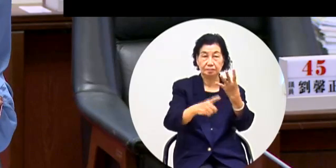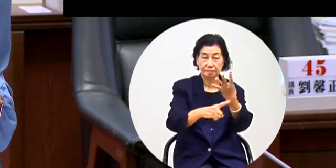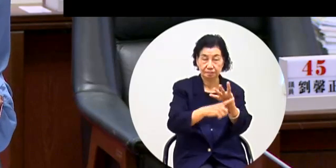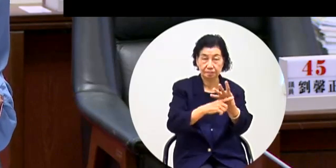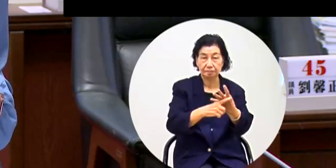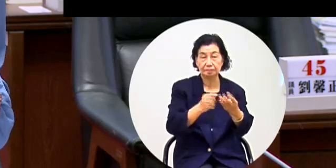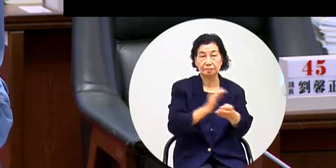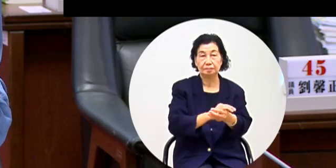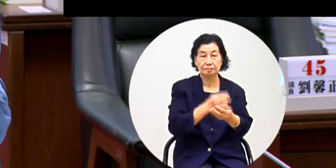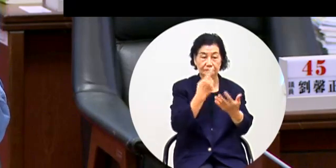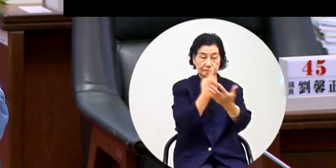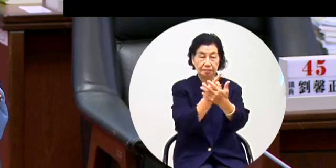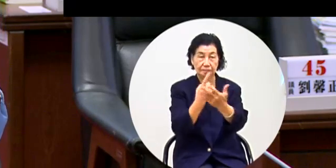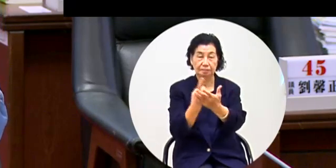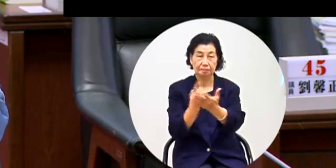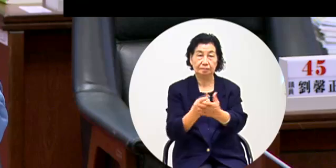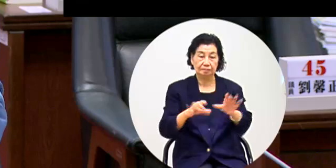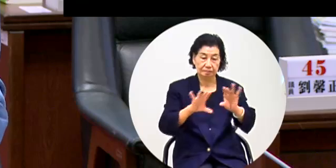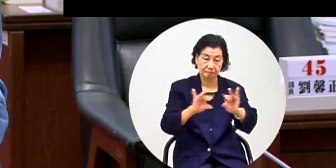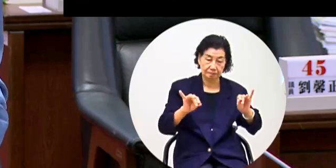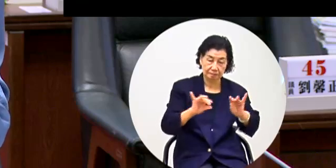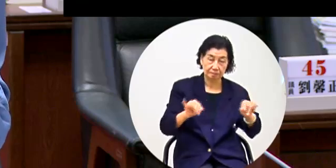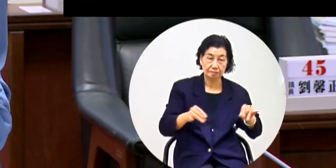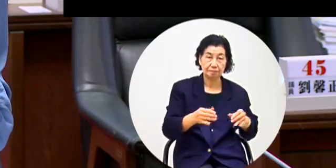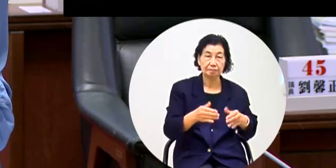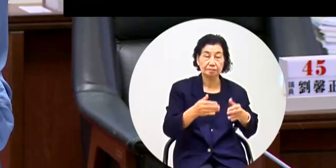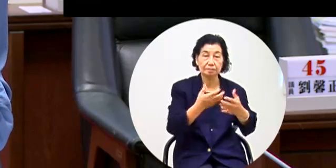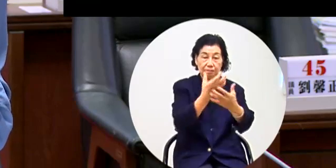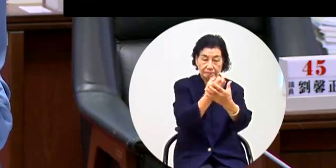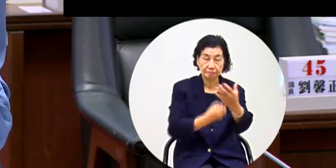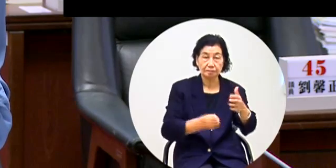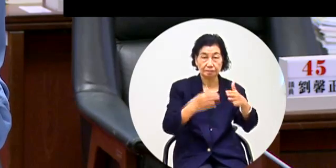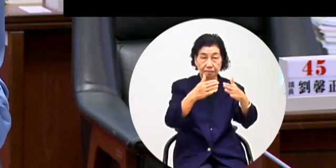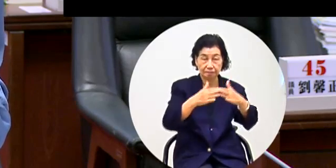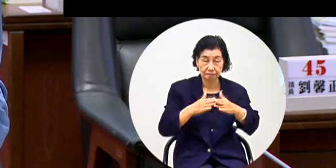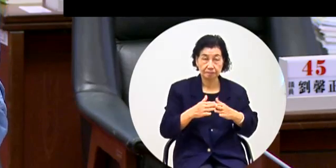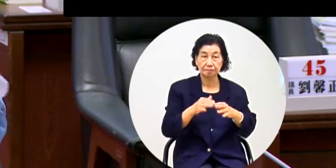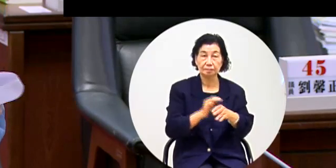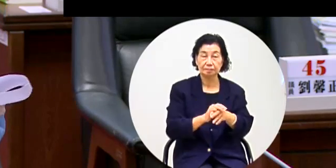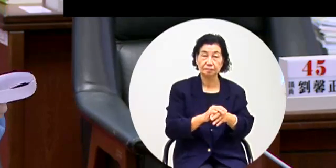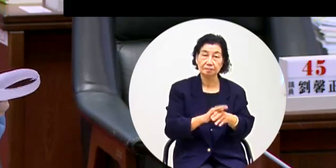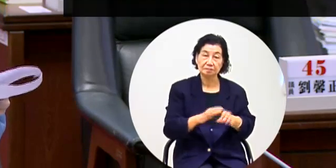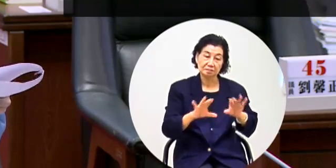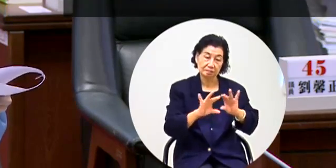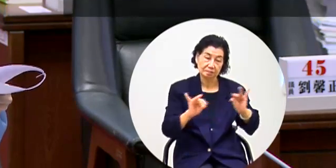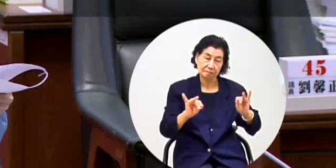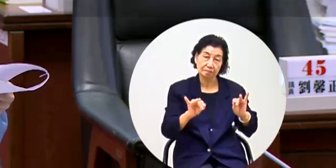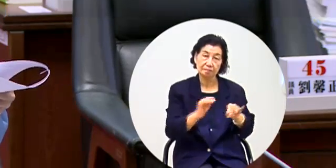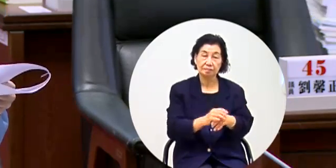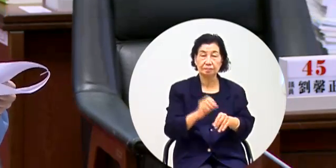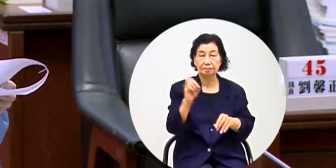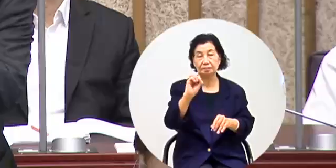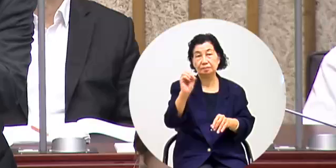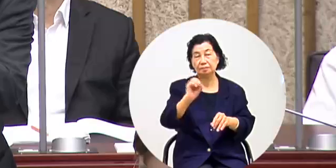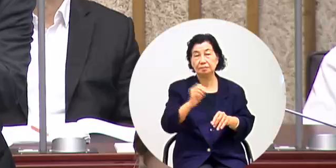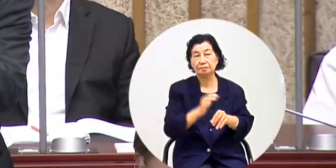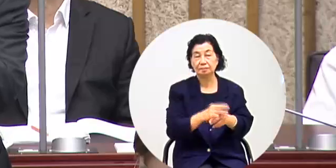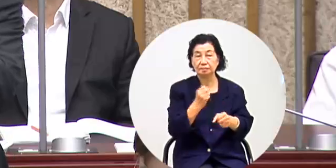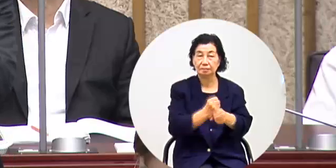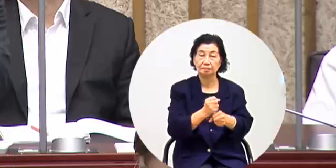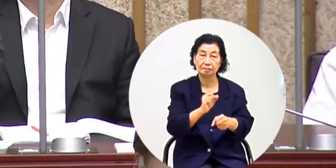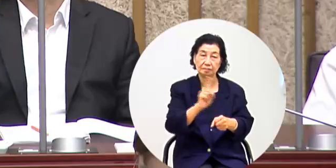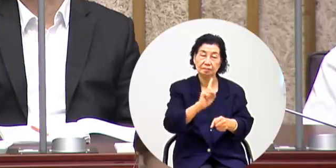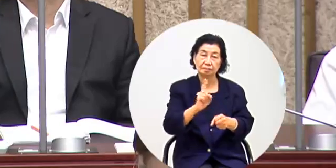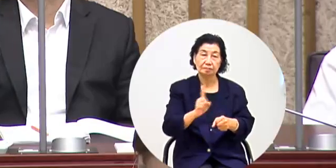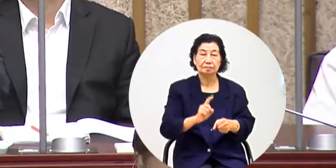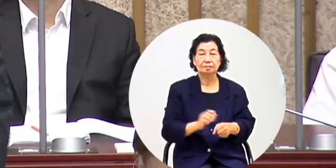留下来啊。到时没土地，你想要做啥都不可能，是不是？来，局长你请回应一下。 请回答。